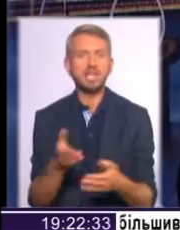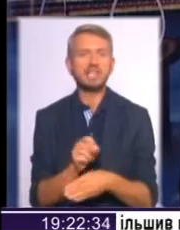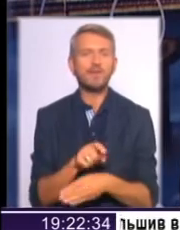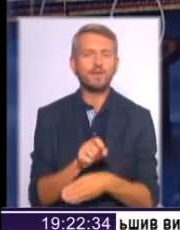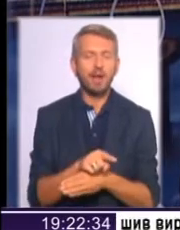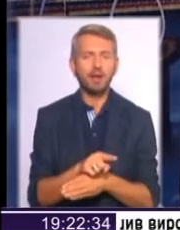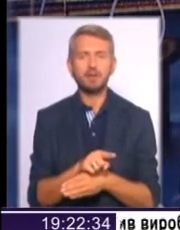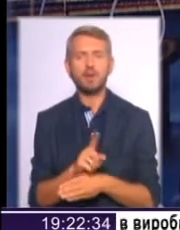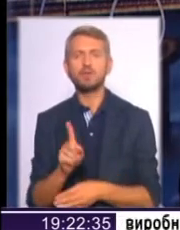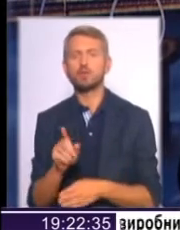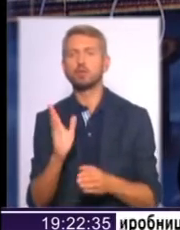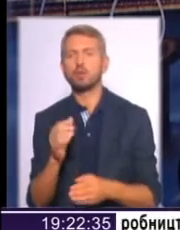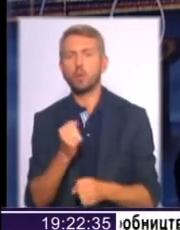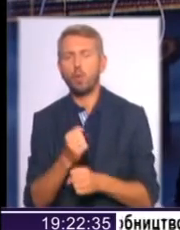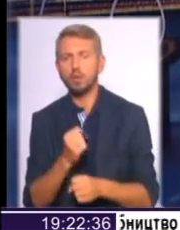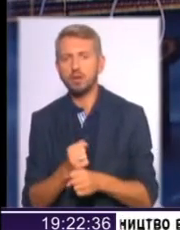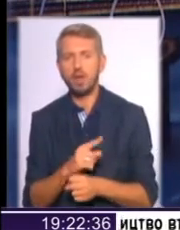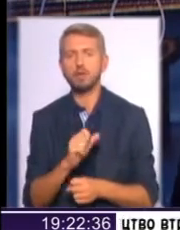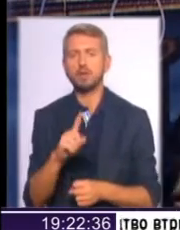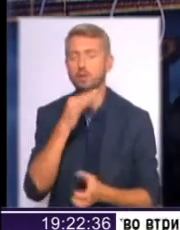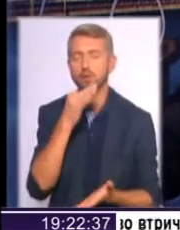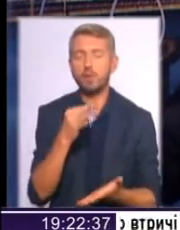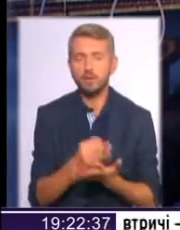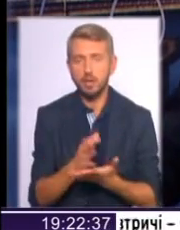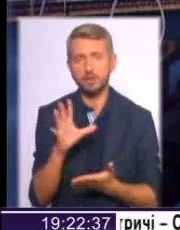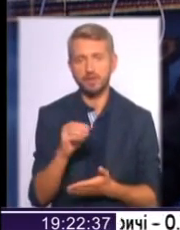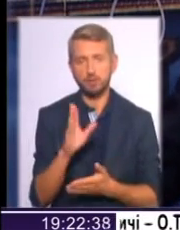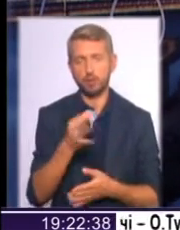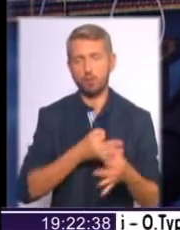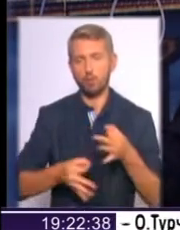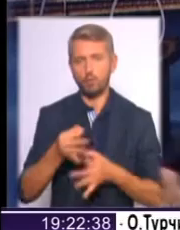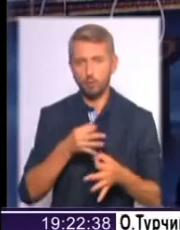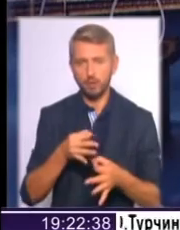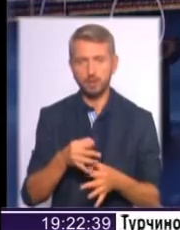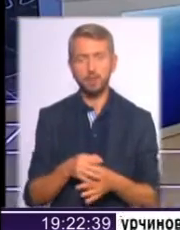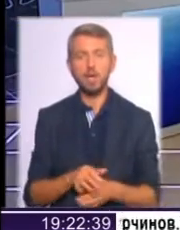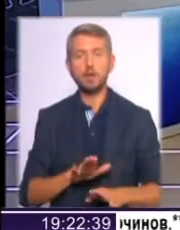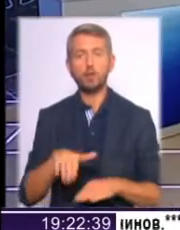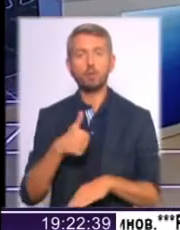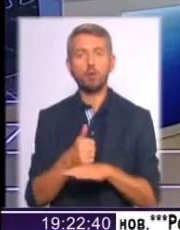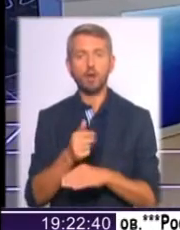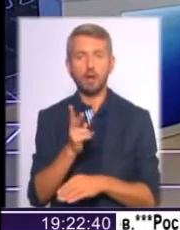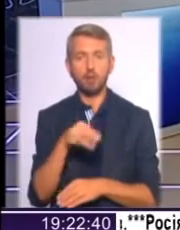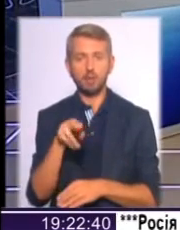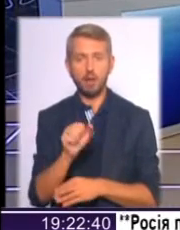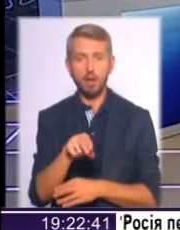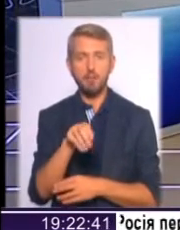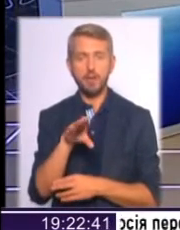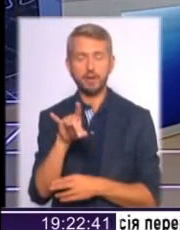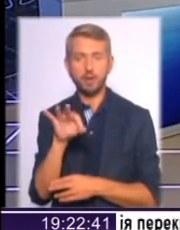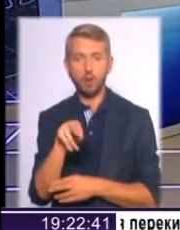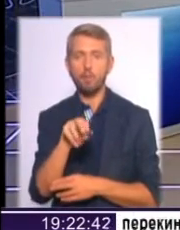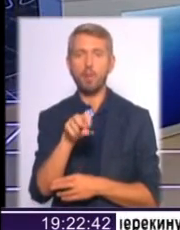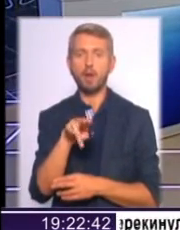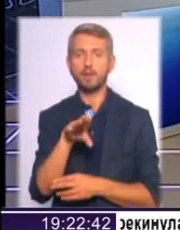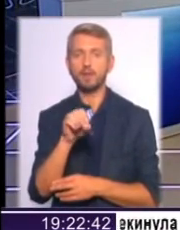Що в його компетенціях? Все це будемо сьогодні обговорювати в нашій передачі. Петро Пантелеєв, заступник голови Київської міської державної адміністрації, є гостем нашої